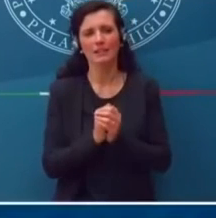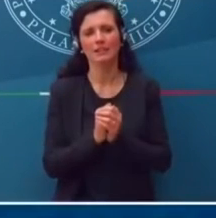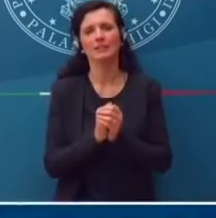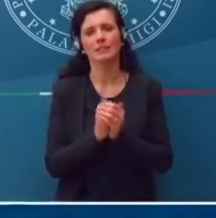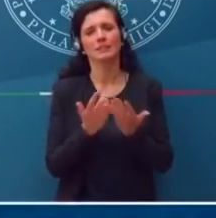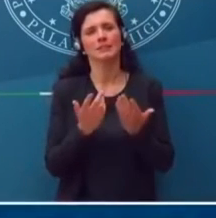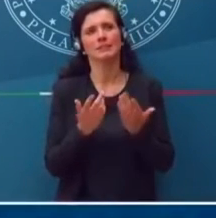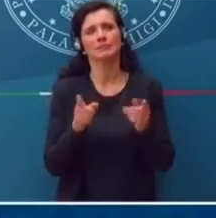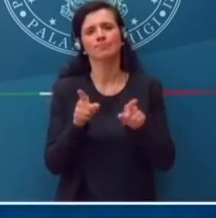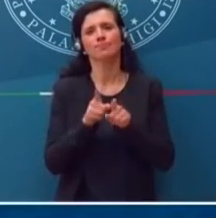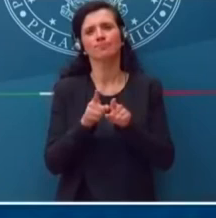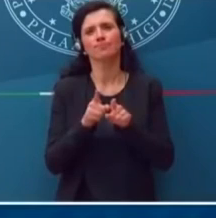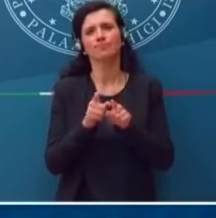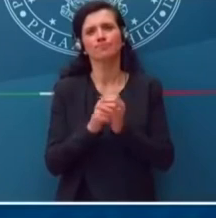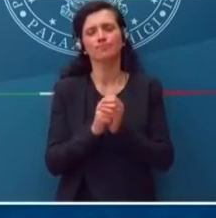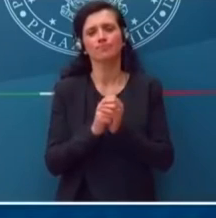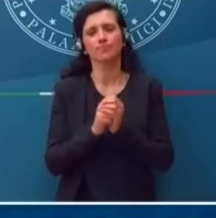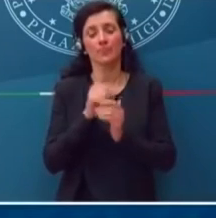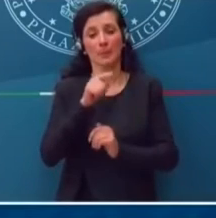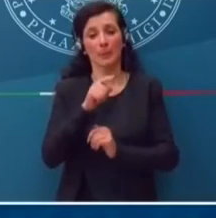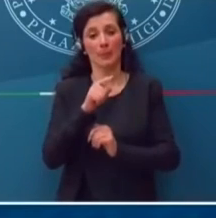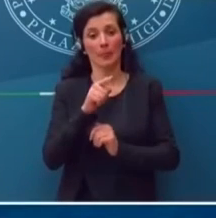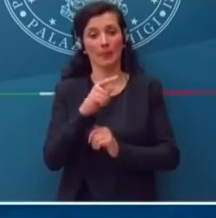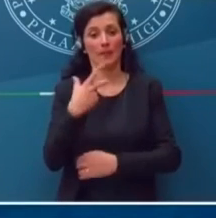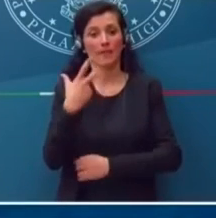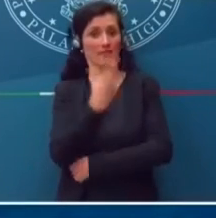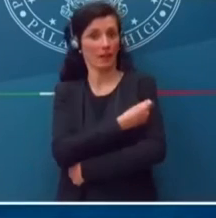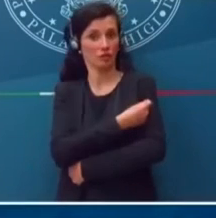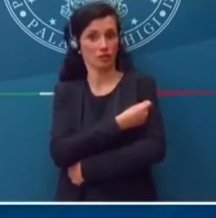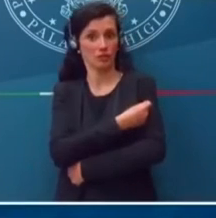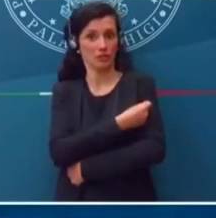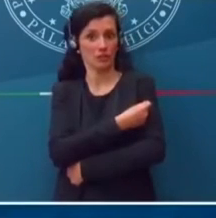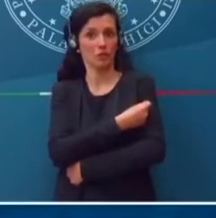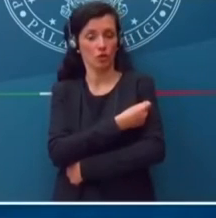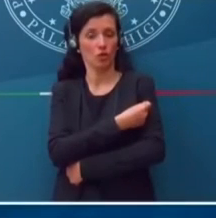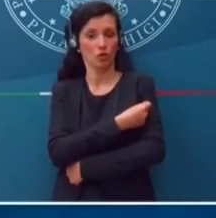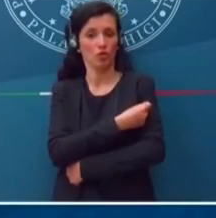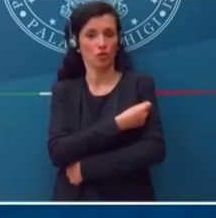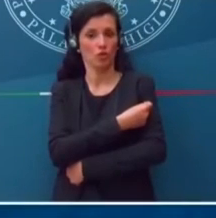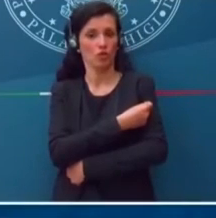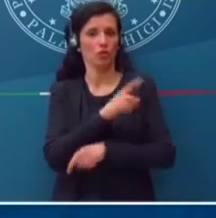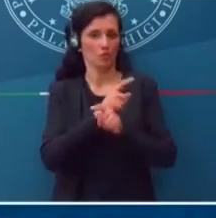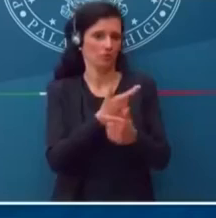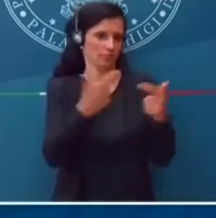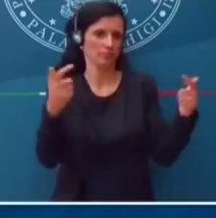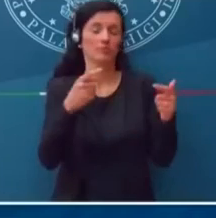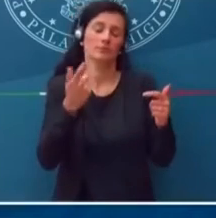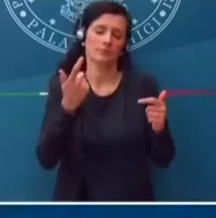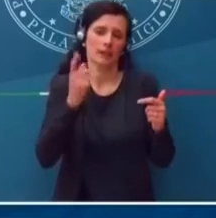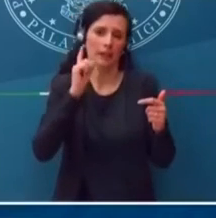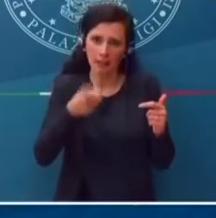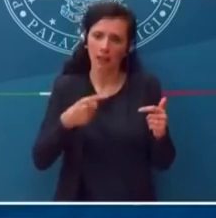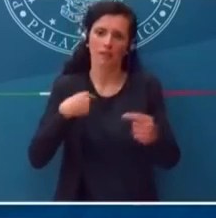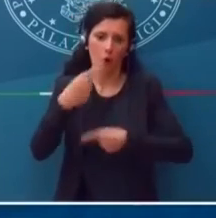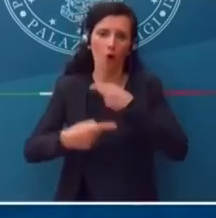Per inciso, la copertura vaccinale per gli anni a venire, perché dovremo continuare a vaccinarci per